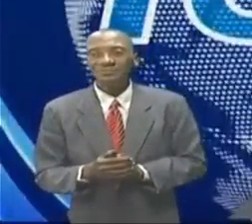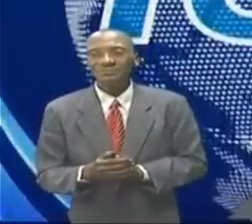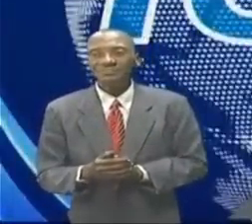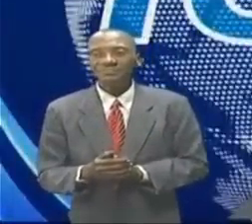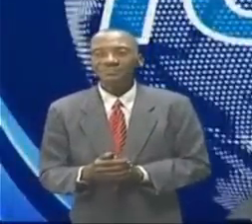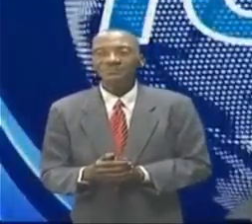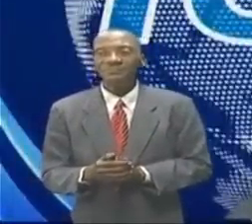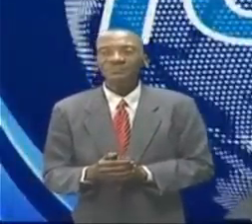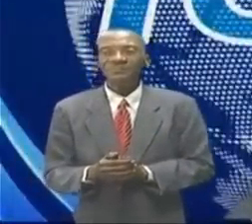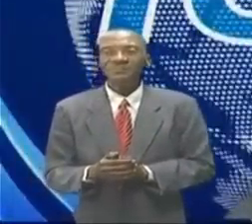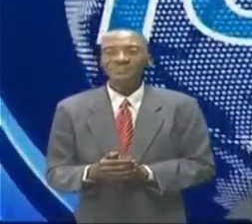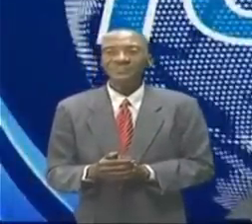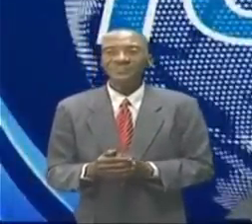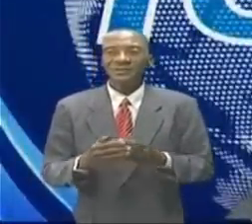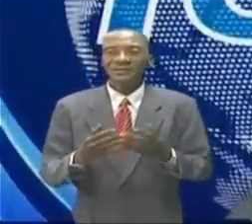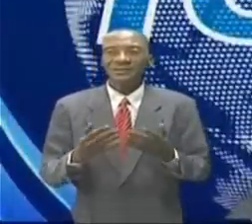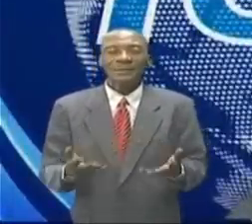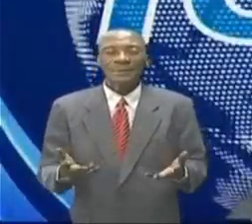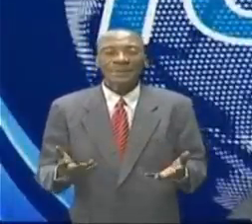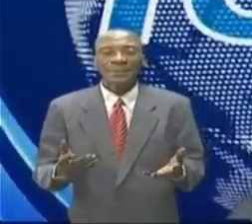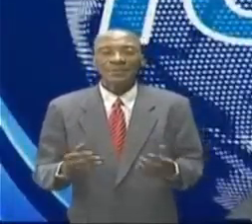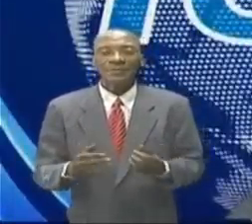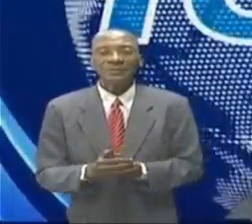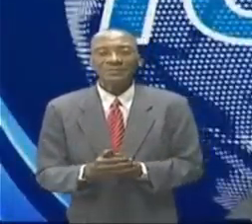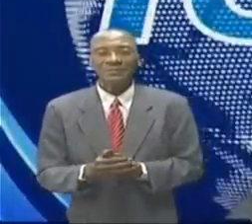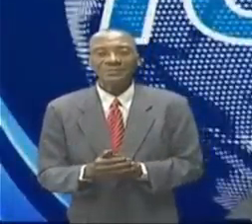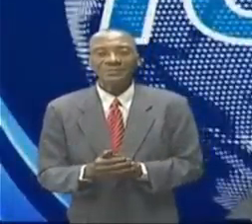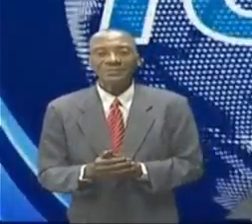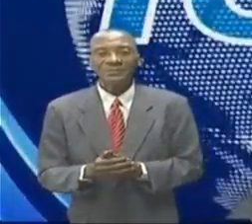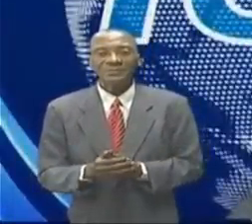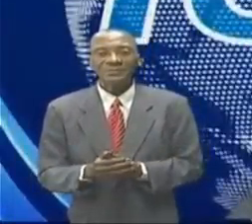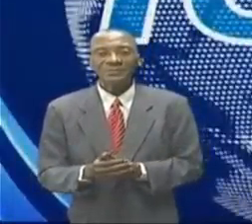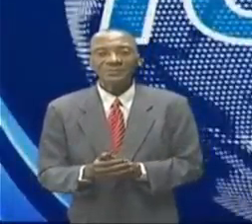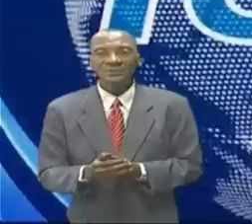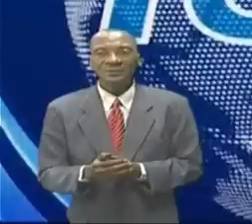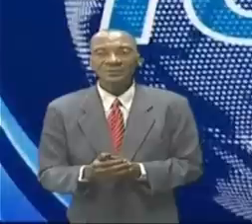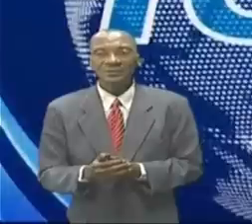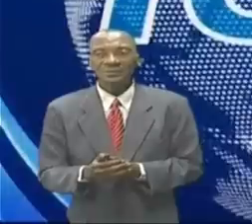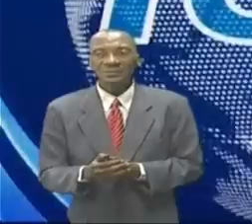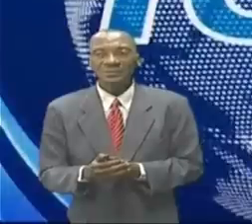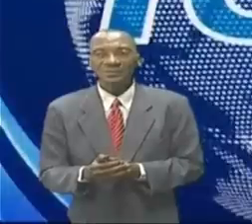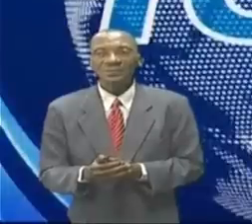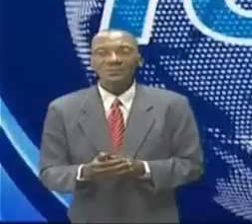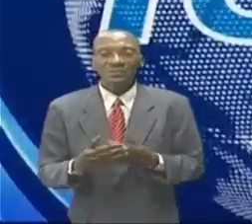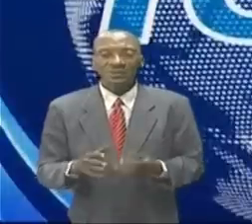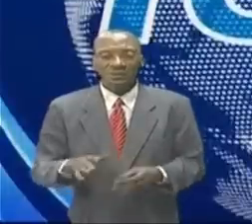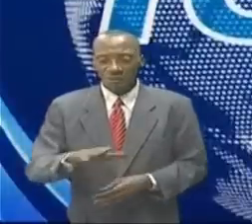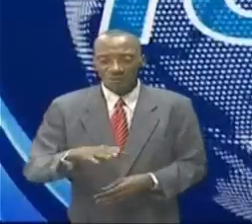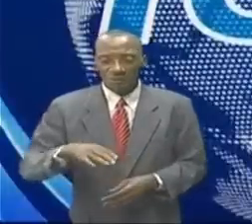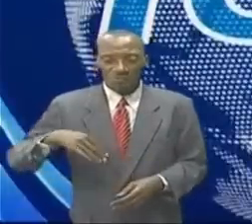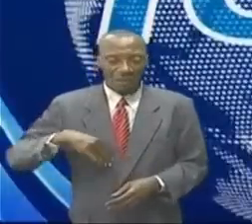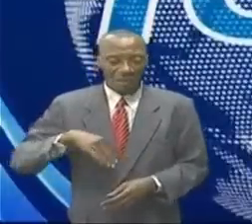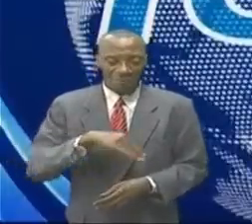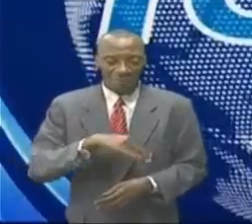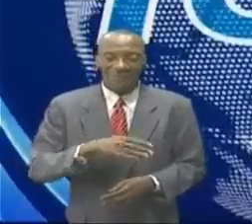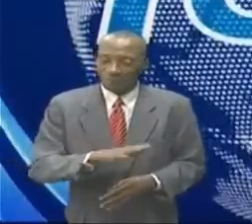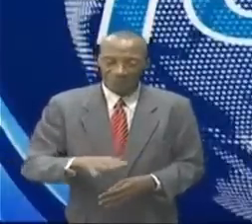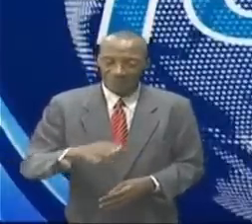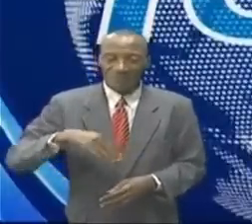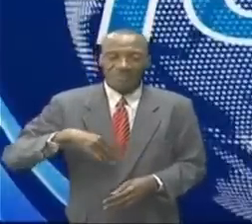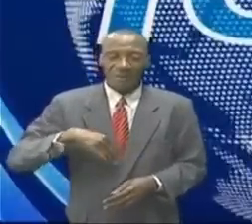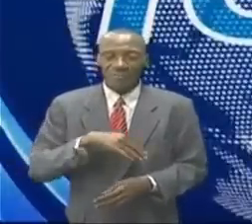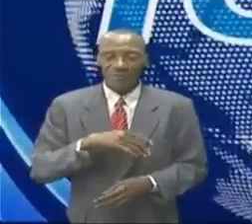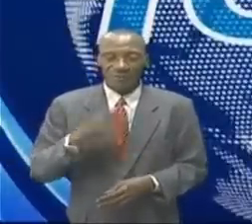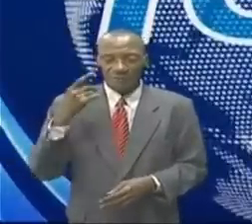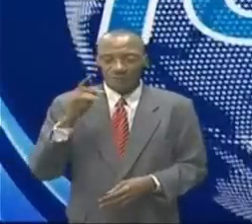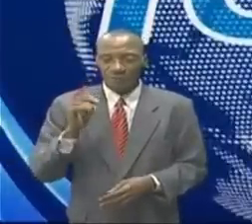Yvette Mankoutima. Soutien au FRDC parmi les voix qui s'élèvent, celle de femmes membres de l'Union sacrée. Cette dernière se range derrière